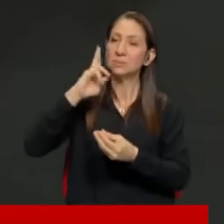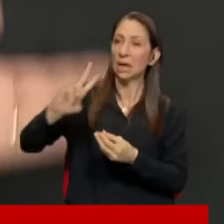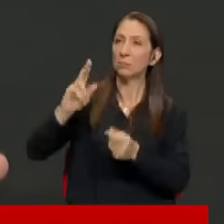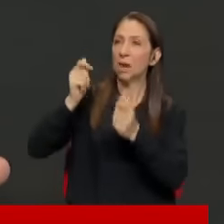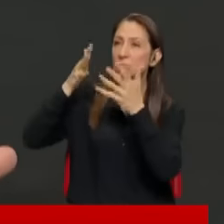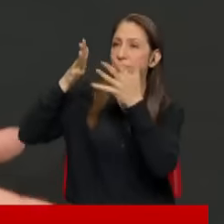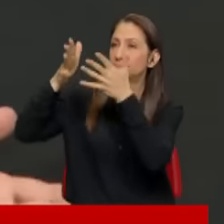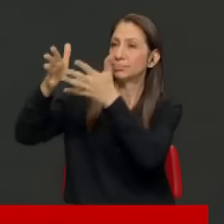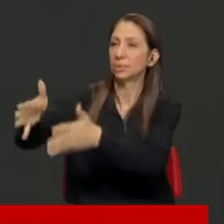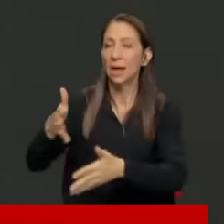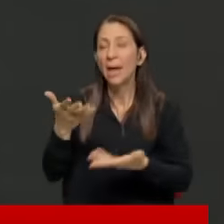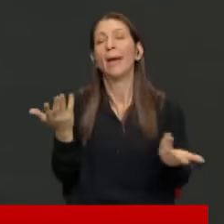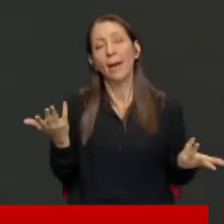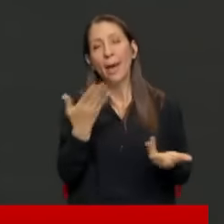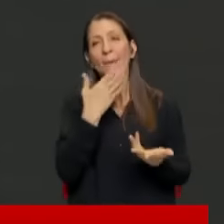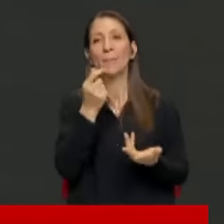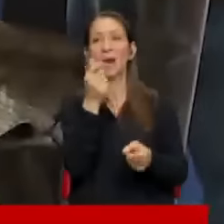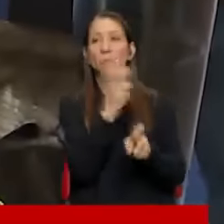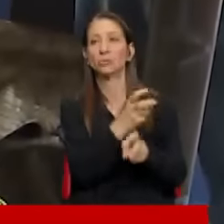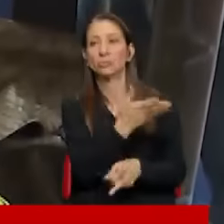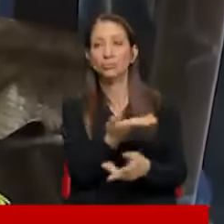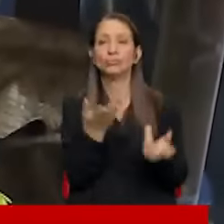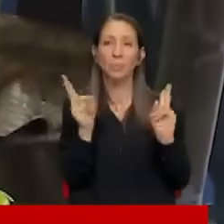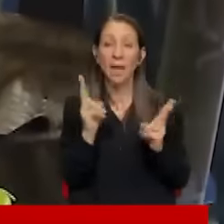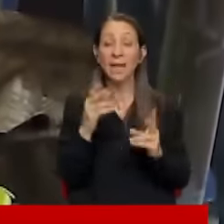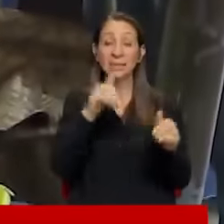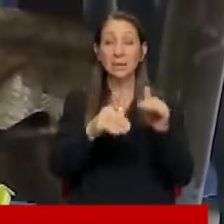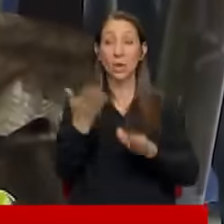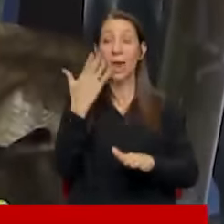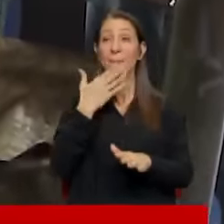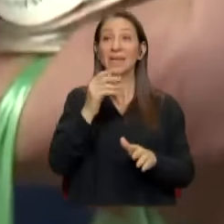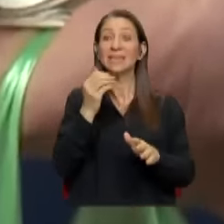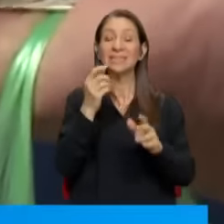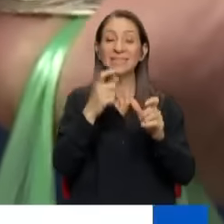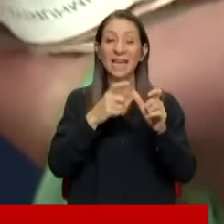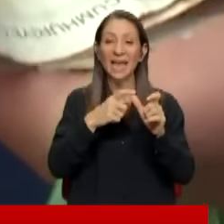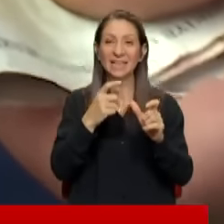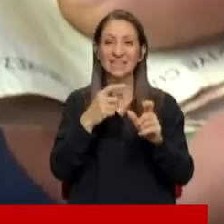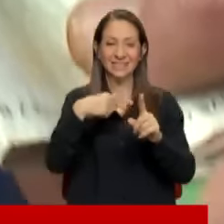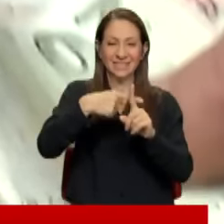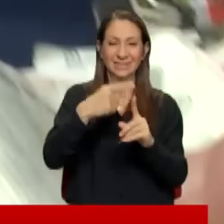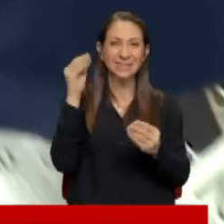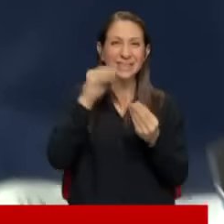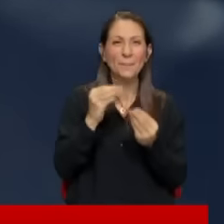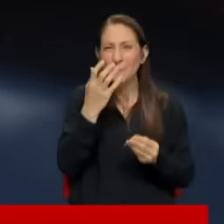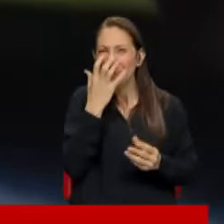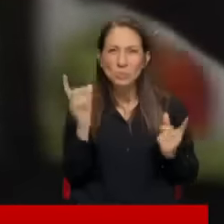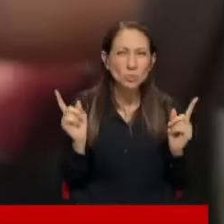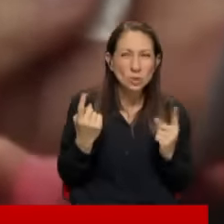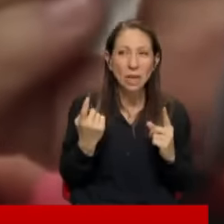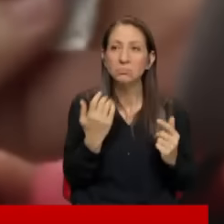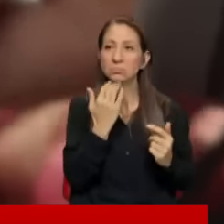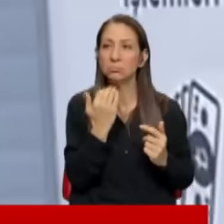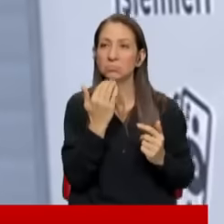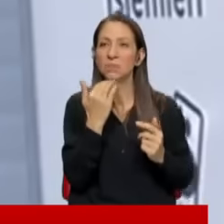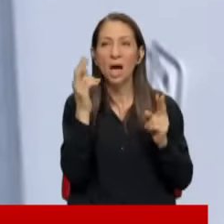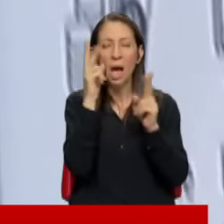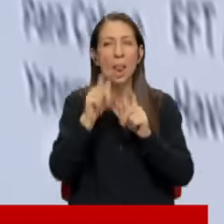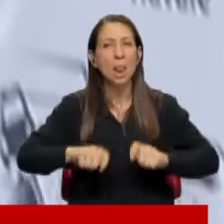zenginler. Böyle olduğu zaman tabi emekliye para kalmaz. Seçimden önce emekli seyanen zam müjdesi için bekledi. O müjde gelmeyince